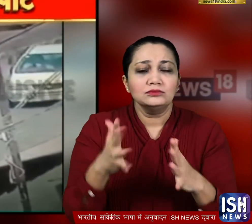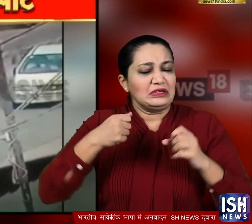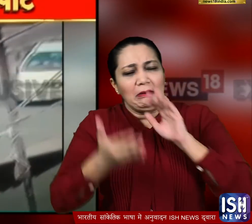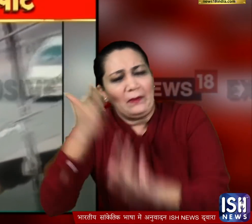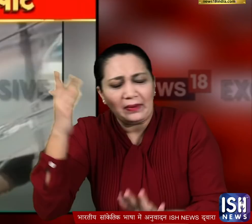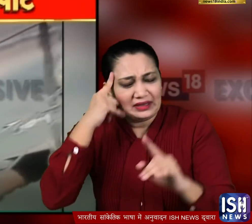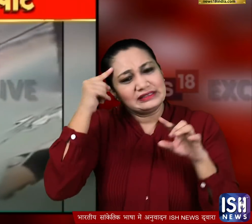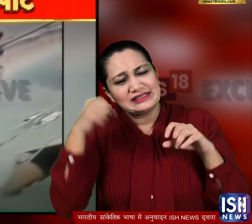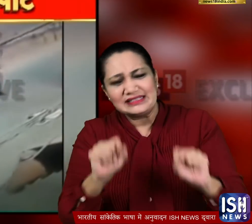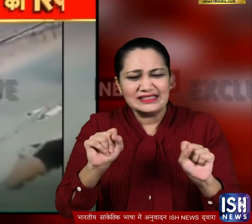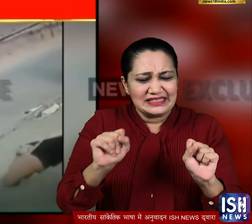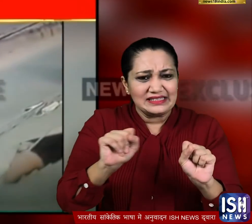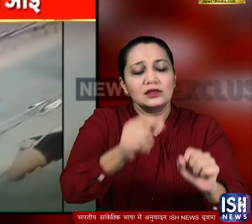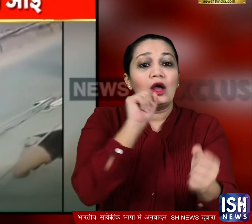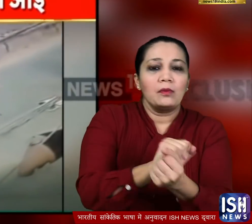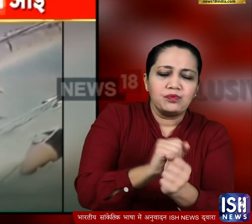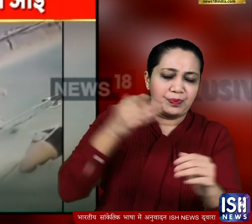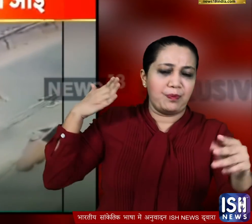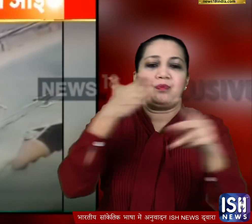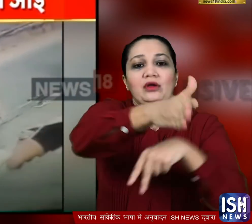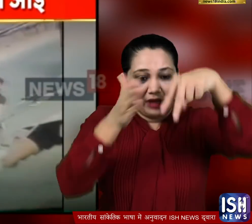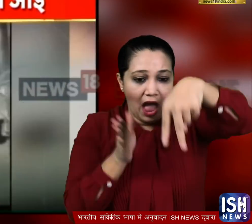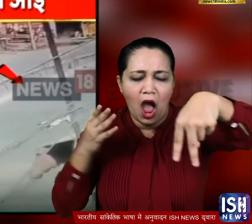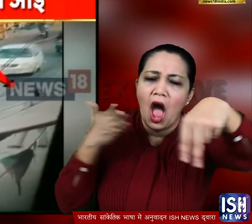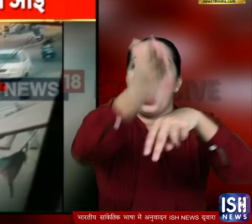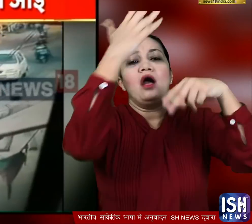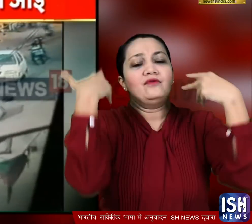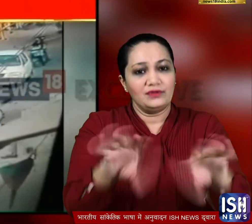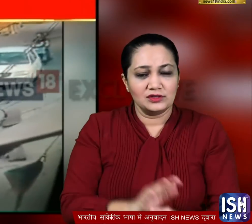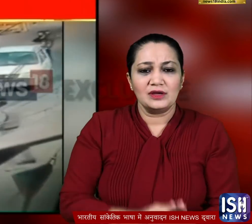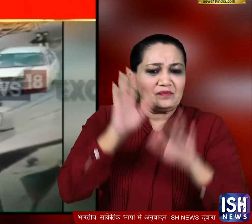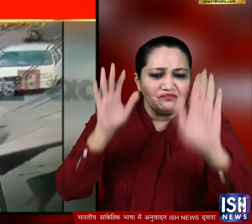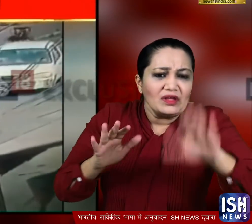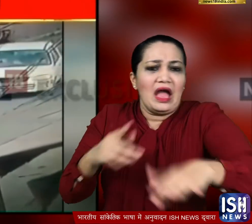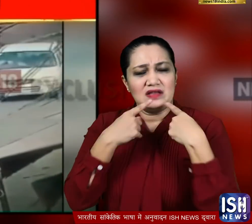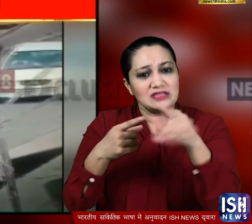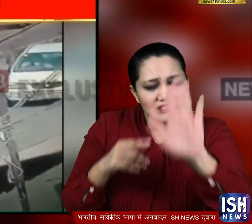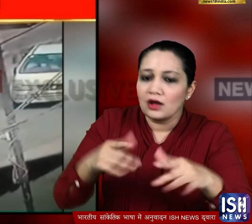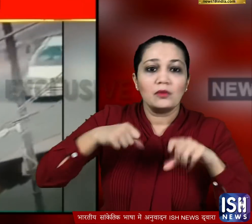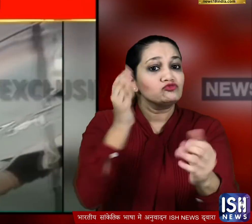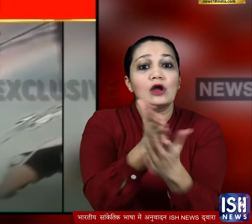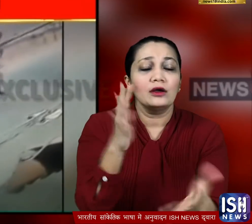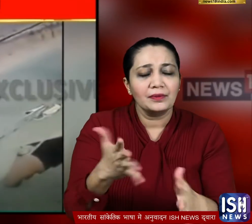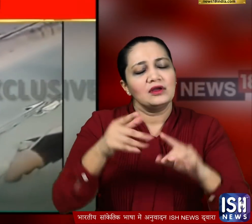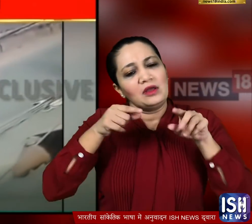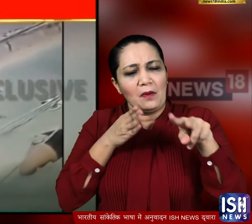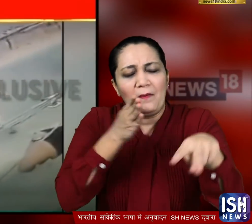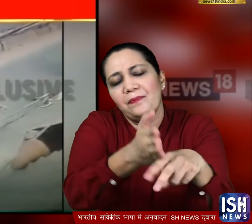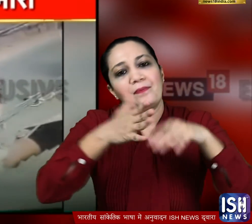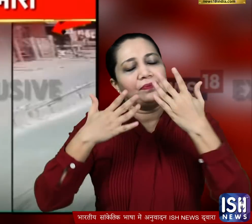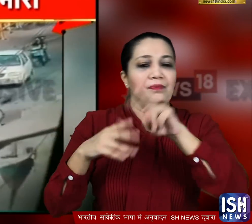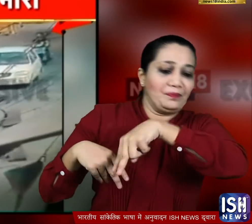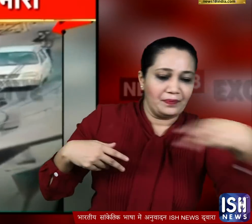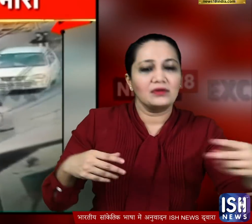से भागने की कोशिश की, जिसका खमियाजा उस पुलिस वाले को भुगतना पड़ा। पुलिस वाले के इशारा करने के बावजूद वो लोग नहीं रुके और पुलिस वाले को टक्कर